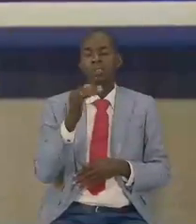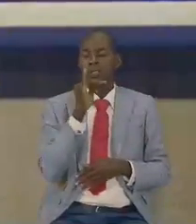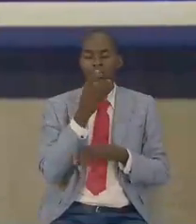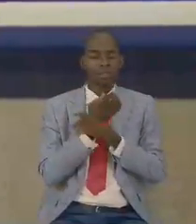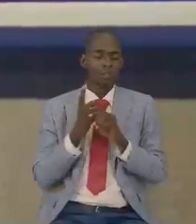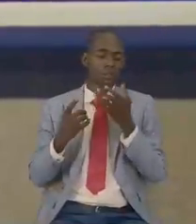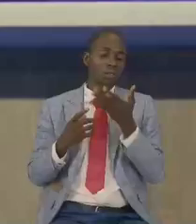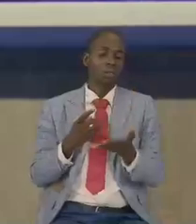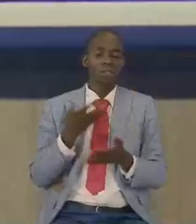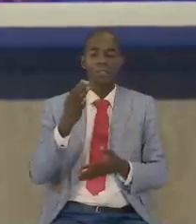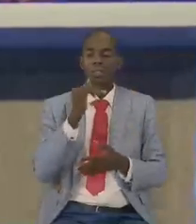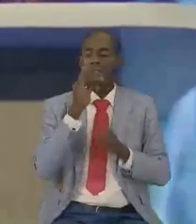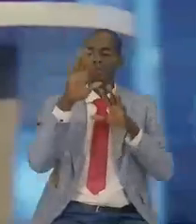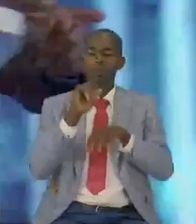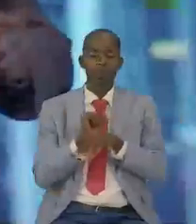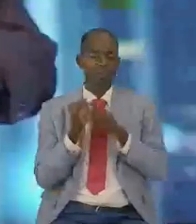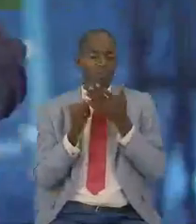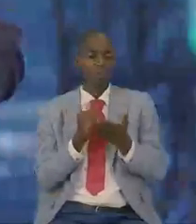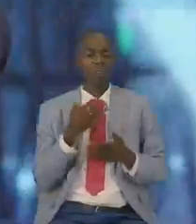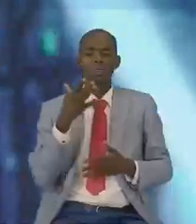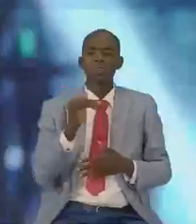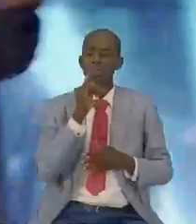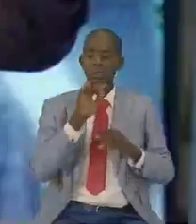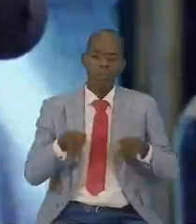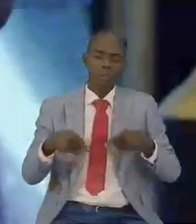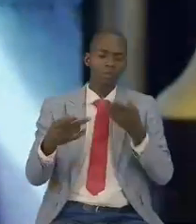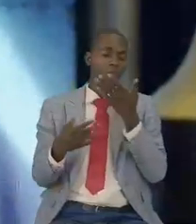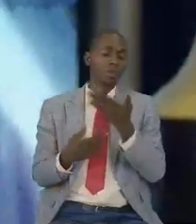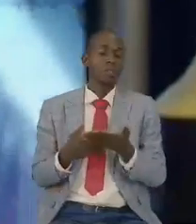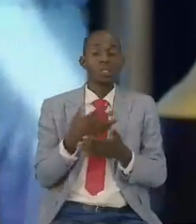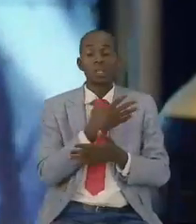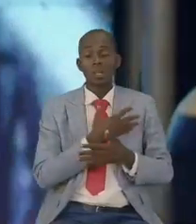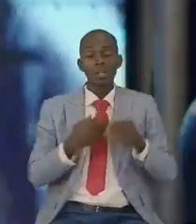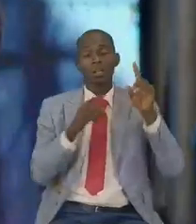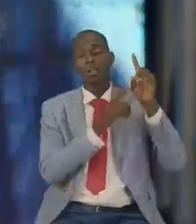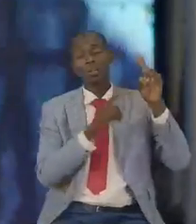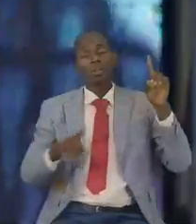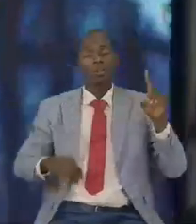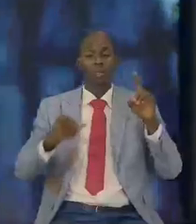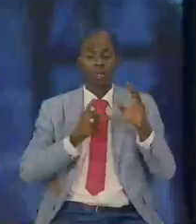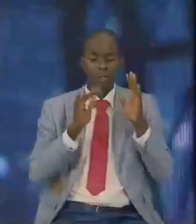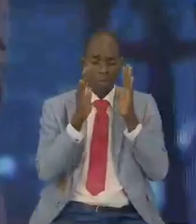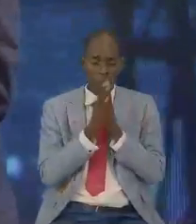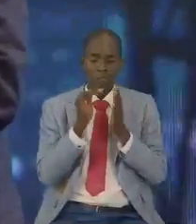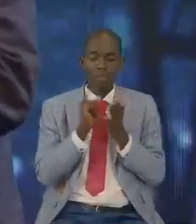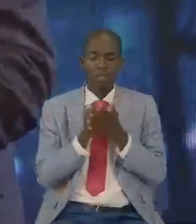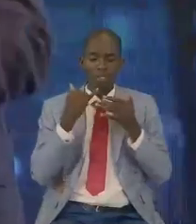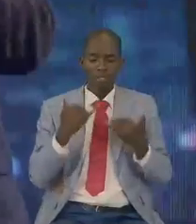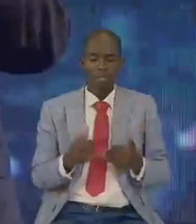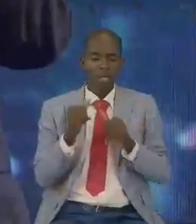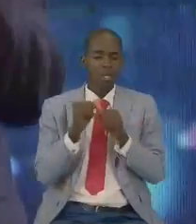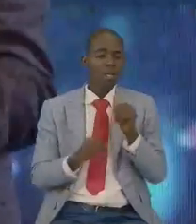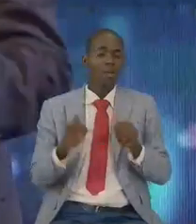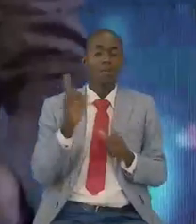délivrance, il y a le miracle, il y a la provision. Seigneur, je prie que maintenant,